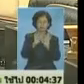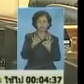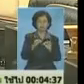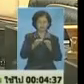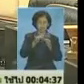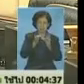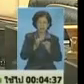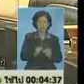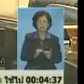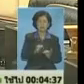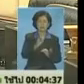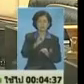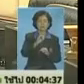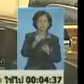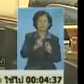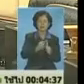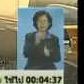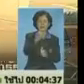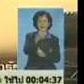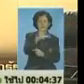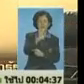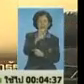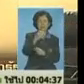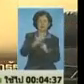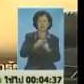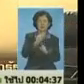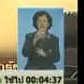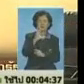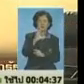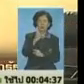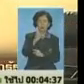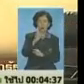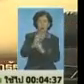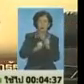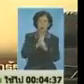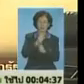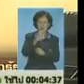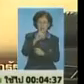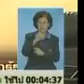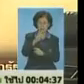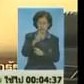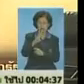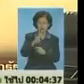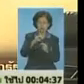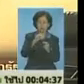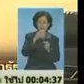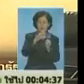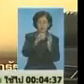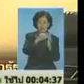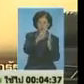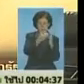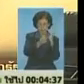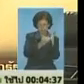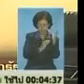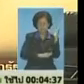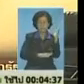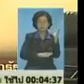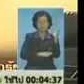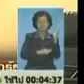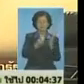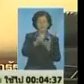ติครั้งแรกเมื่อ9มิถุนา52บอกว่าให้กระจายรายภาคถูกต้องเพราะถือ